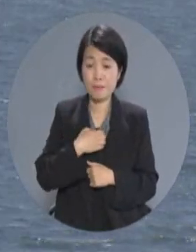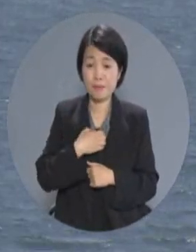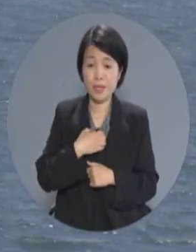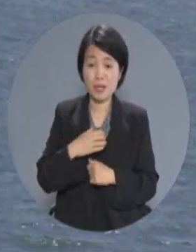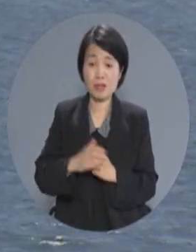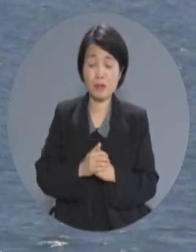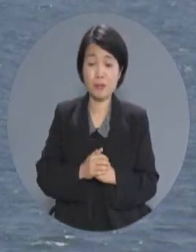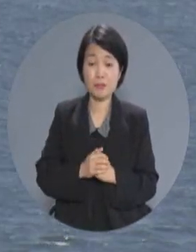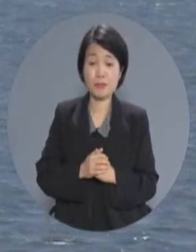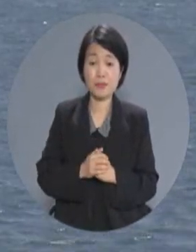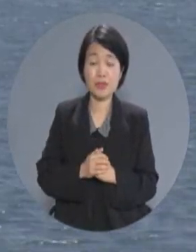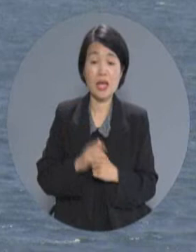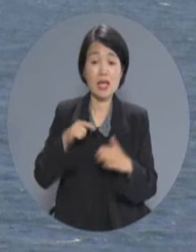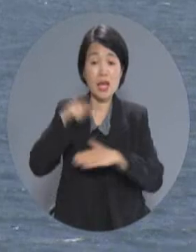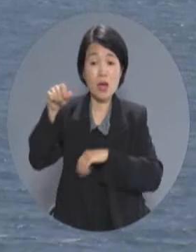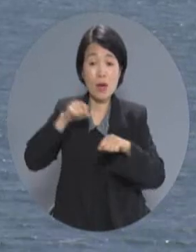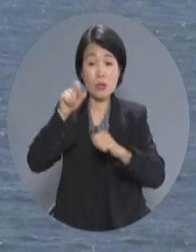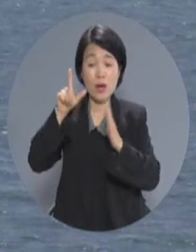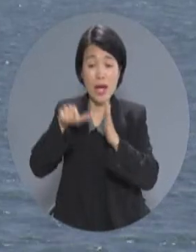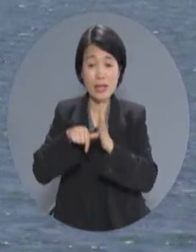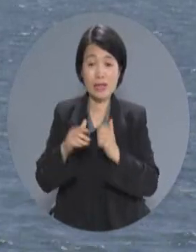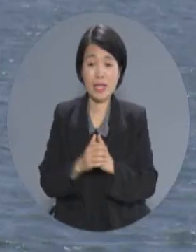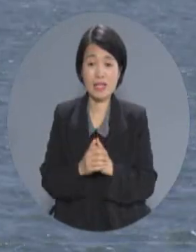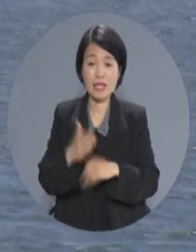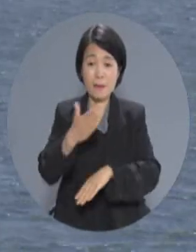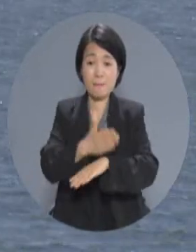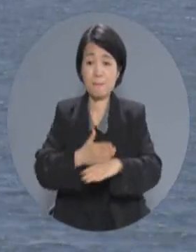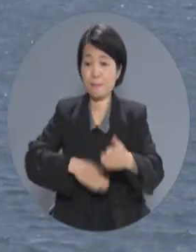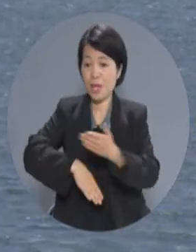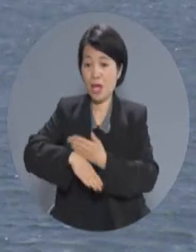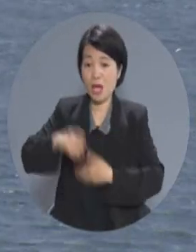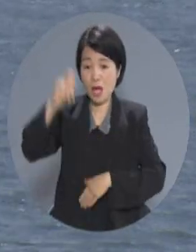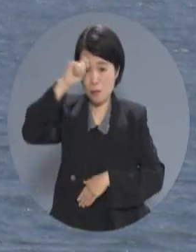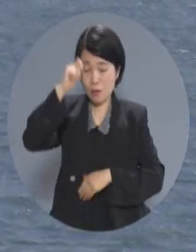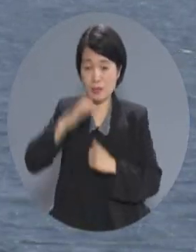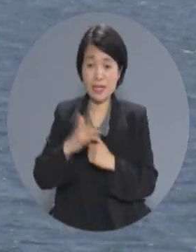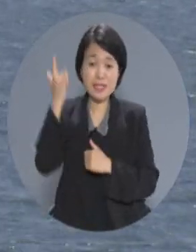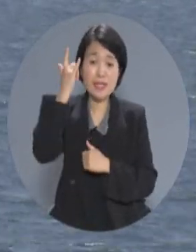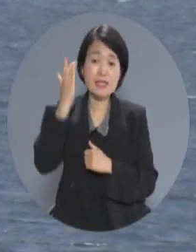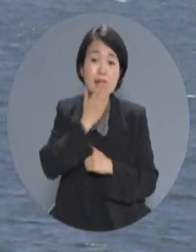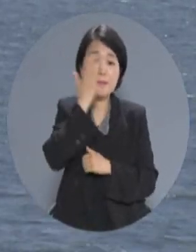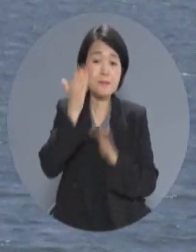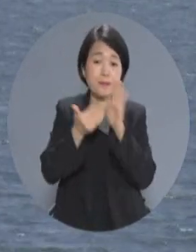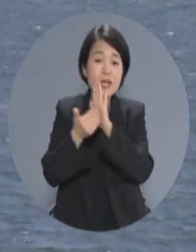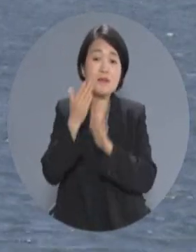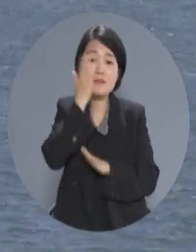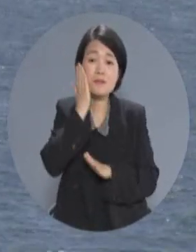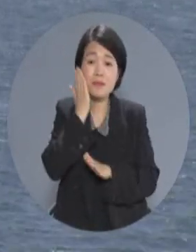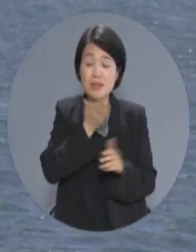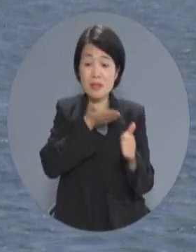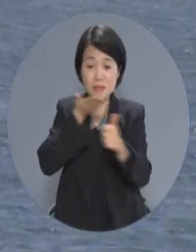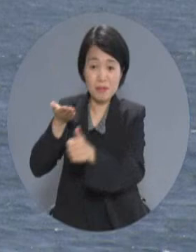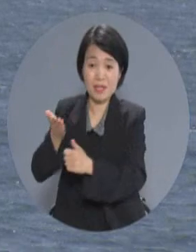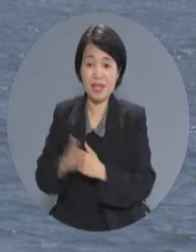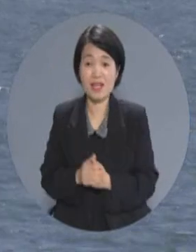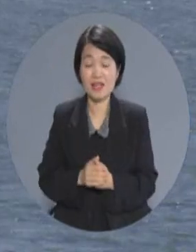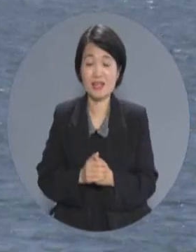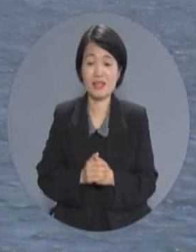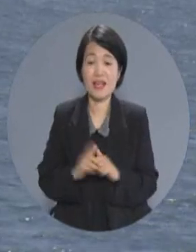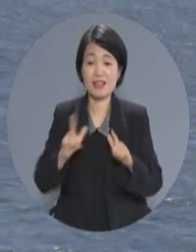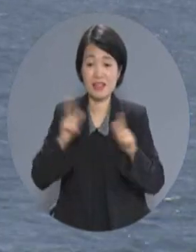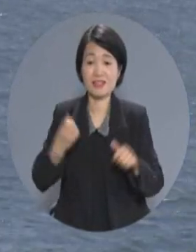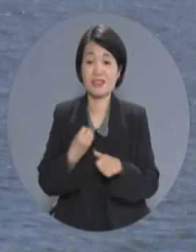겠는데요 야외 활동 하실 때에는 긴소매 옷과 모자 자외선 차단제 챙기시는 게 좋겠습니다 지금까지